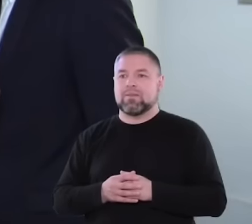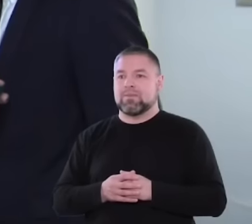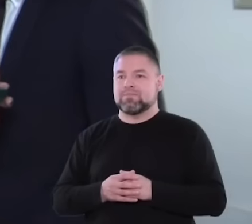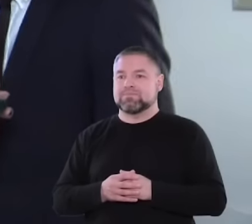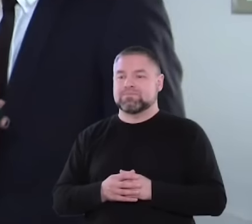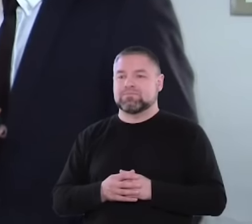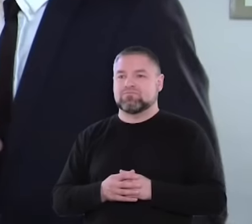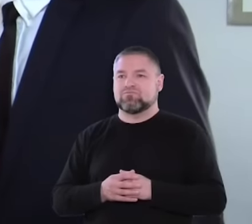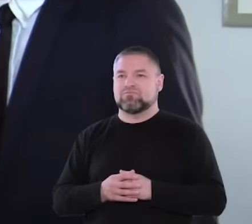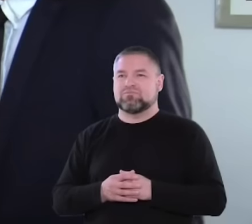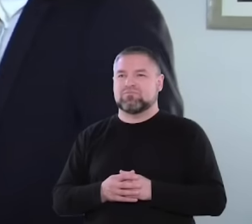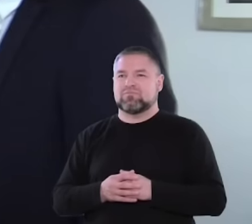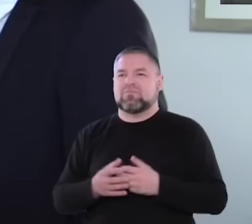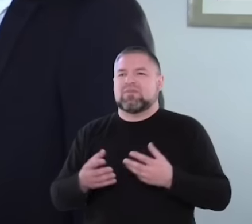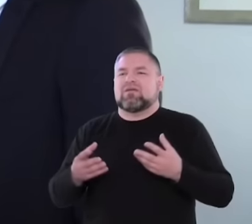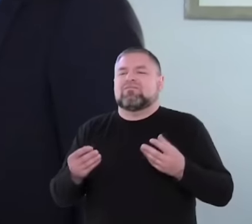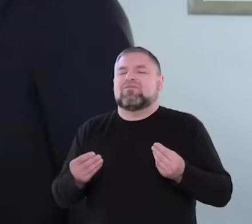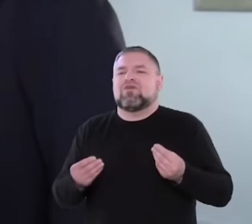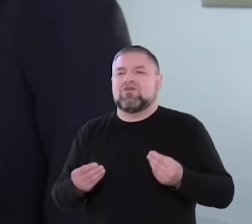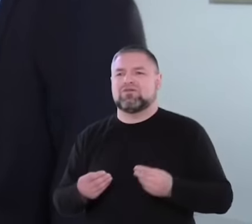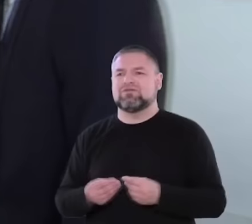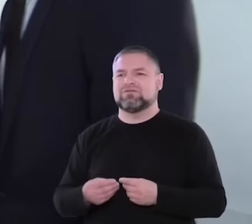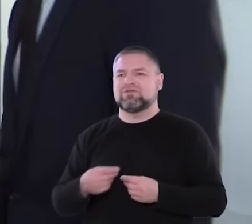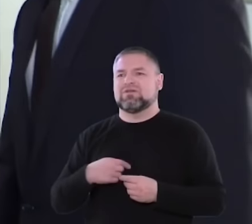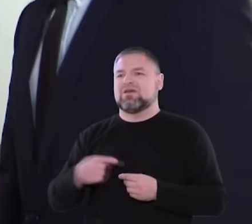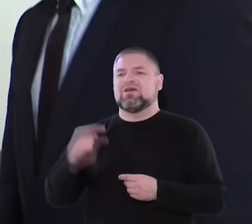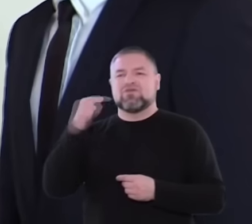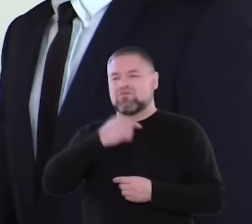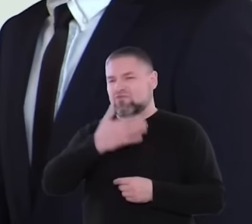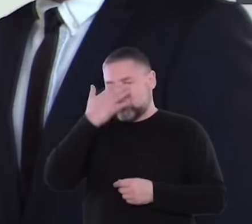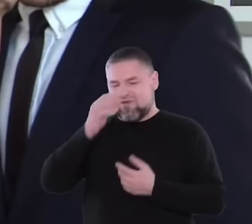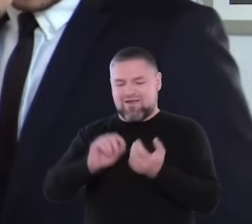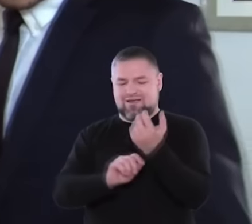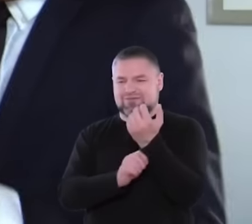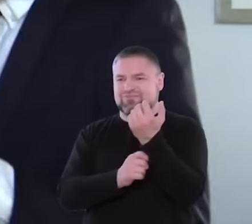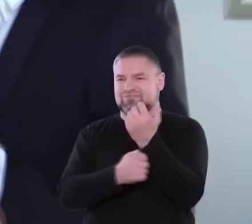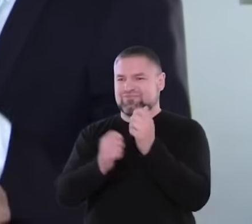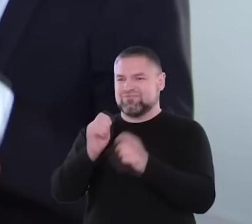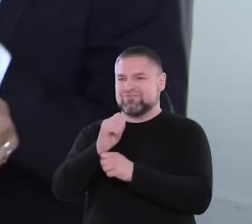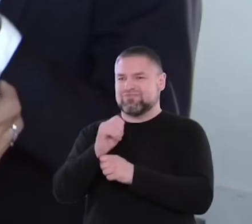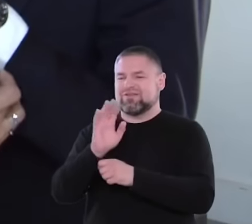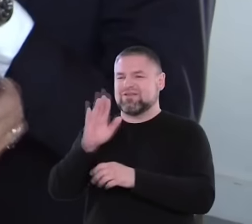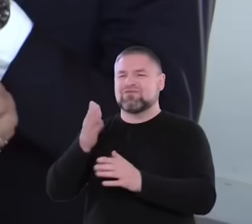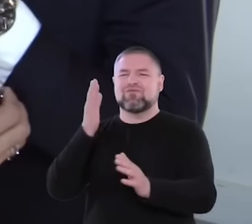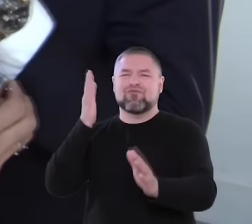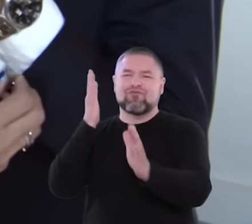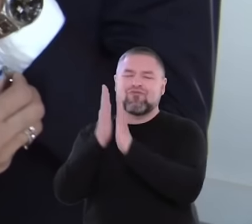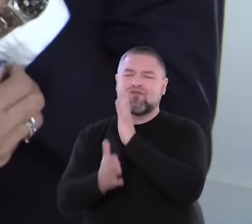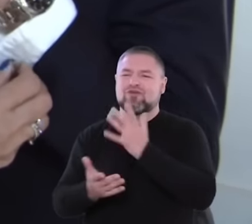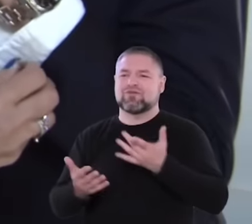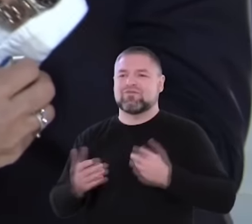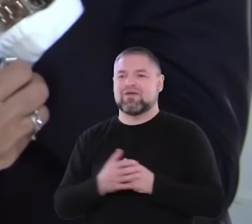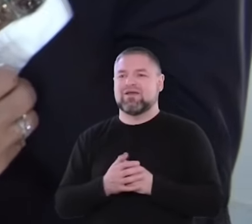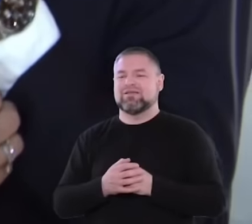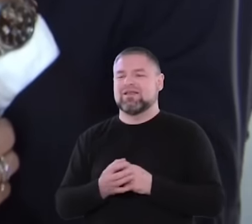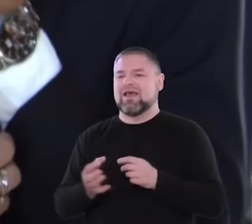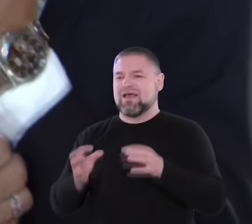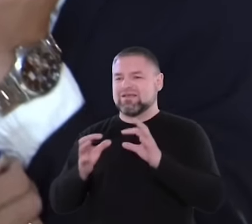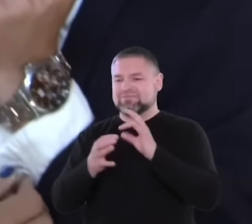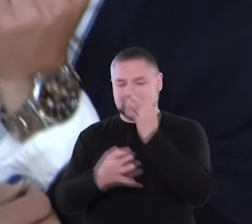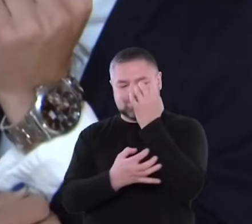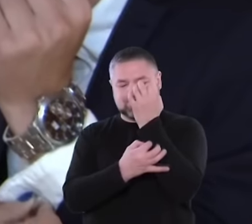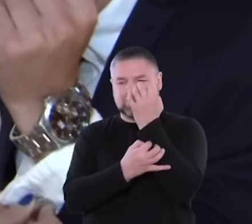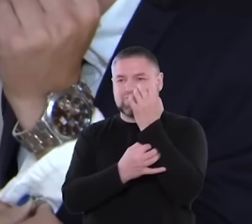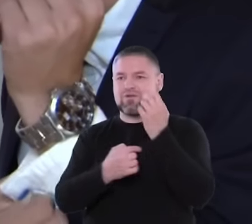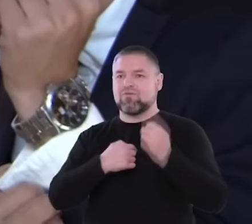tego. No ale po co, Anita? Przecież ja i tak tego nie potrafię zapinać. Przestań, to bardzo proste. A zresztą spinkami można podkreślić